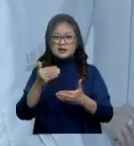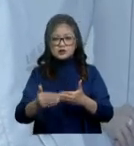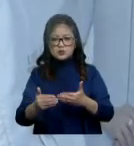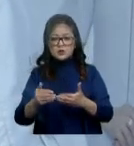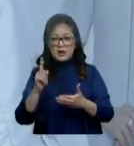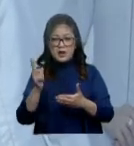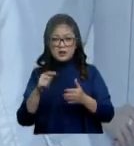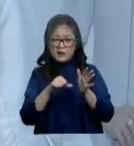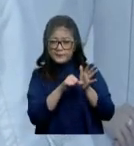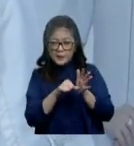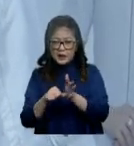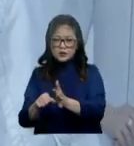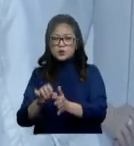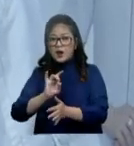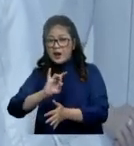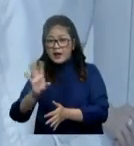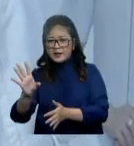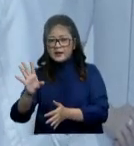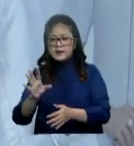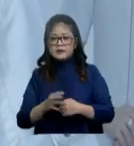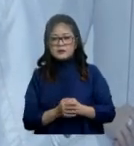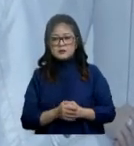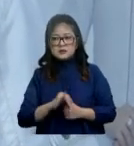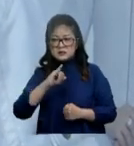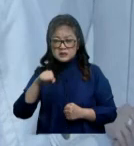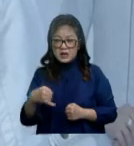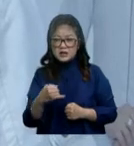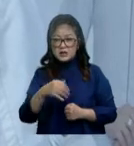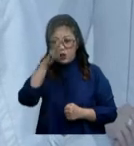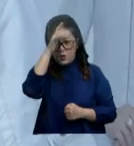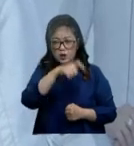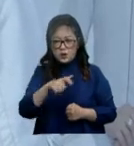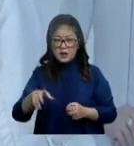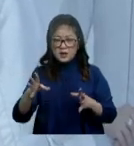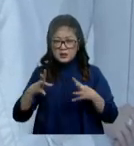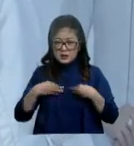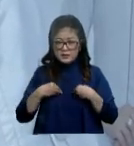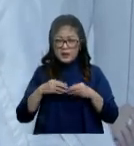bantuan-bantuan lain selain pelatihan supaya mereka mendapatkan lapangan pekerjaan